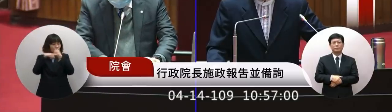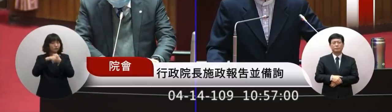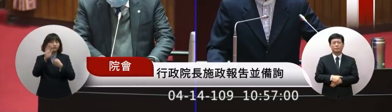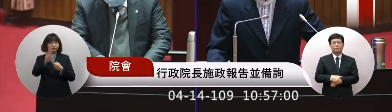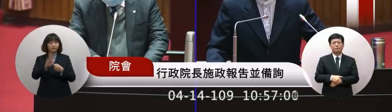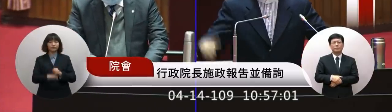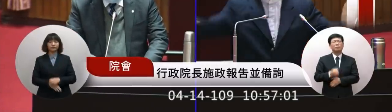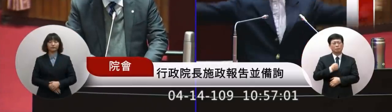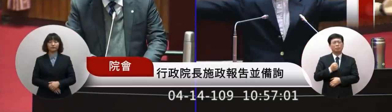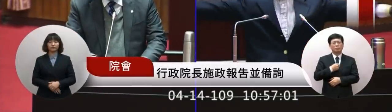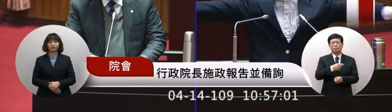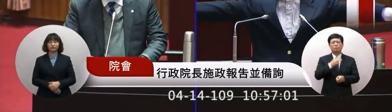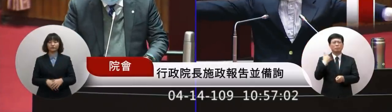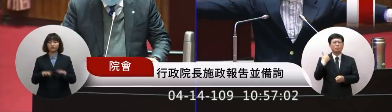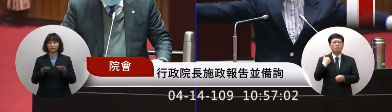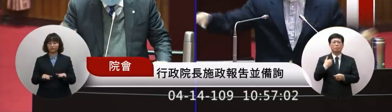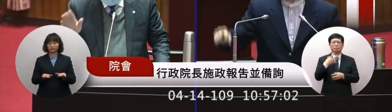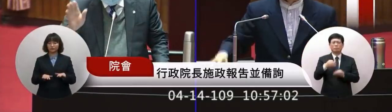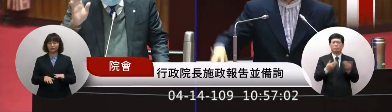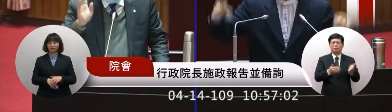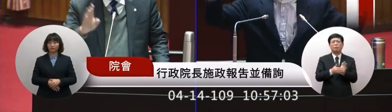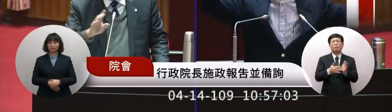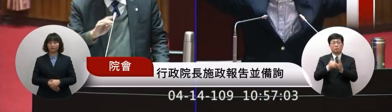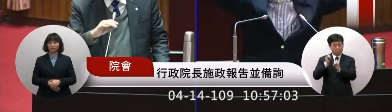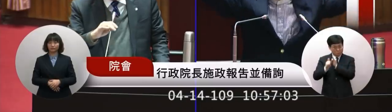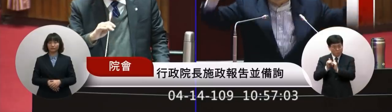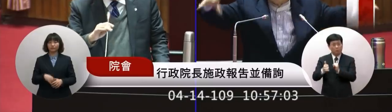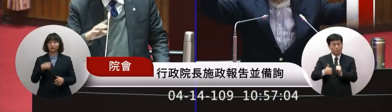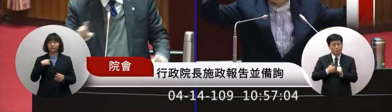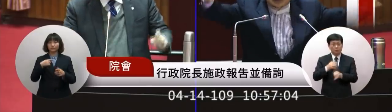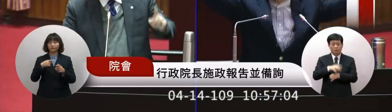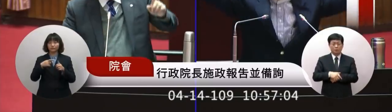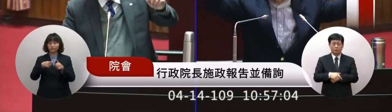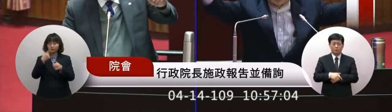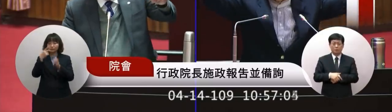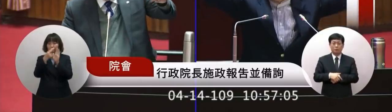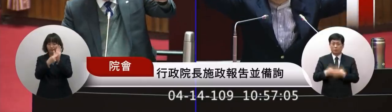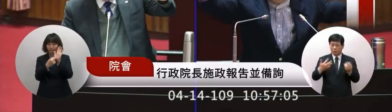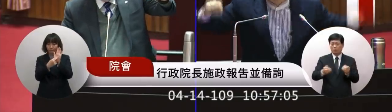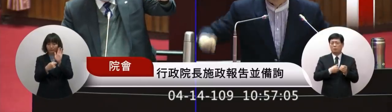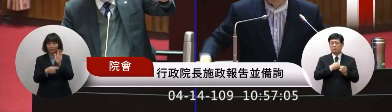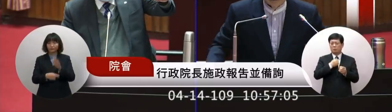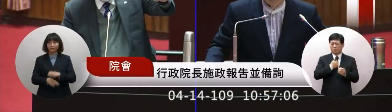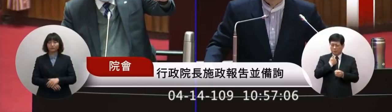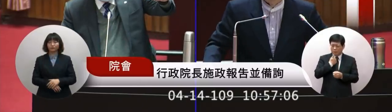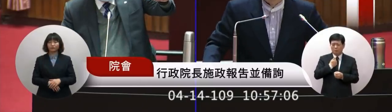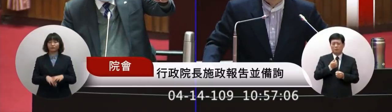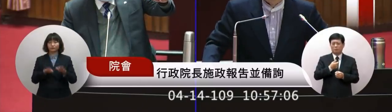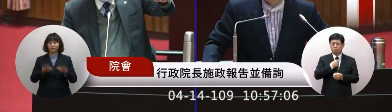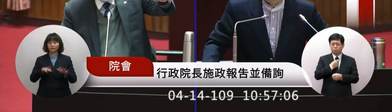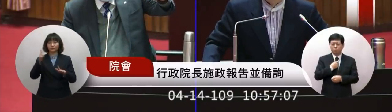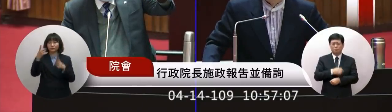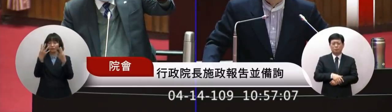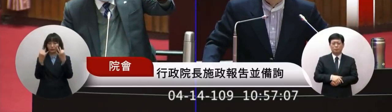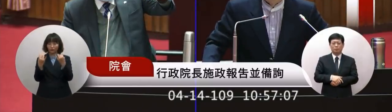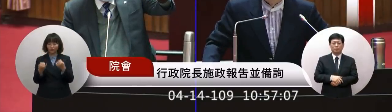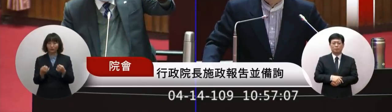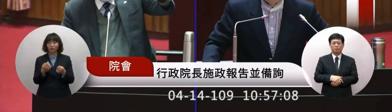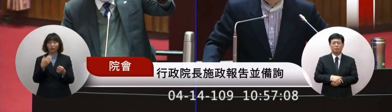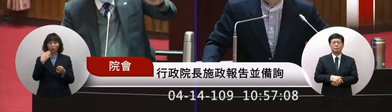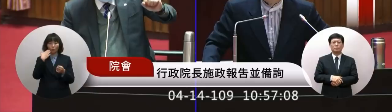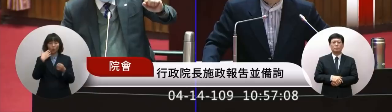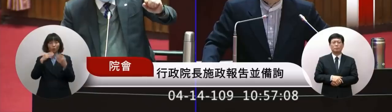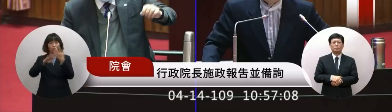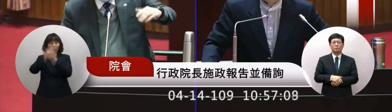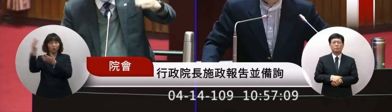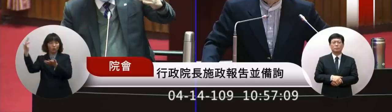了哦。 我知道，你们 目前 看呢，社会是 深深求啦。因为你这个数字如果是